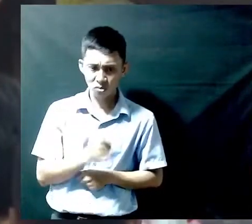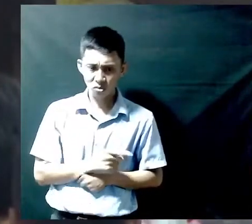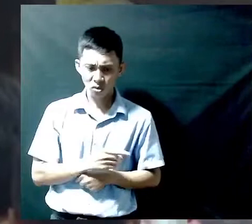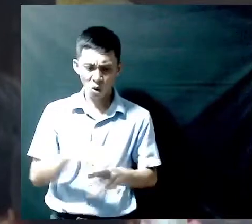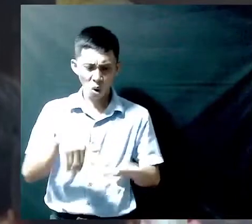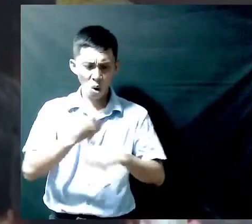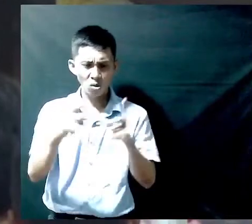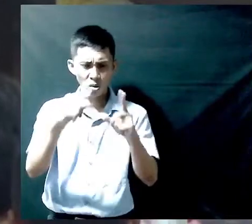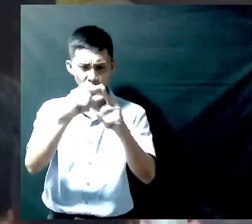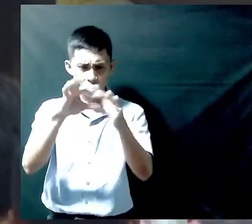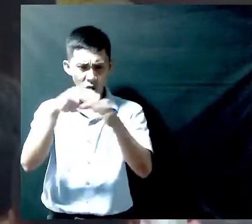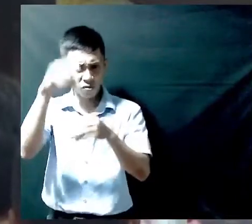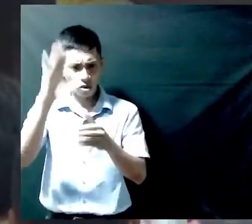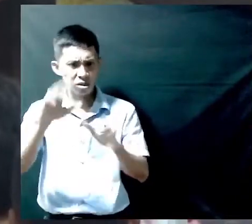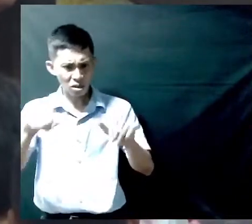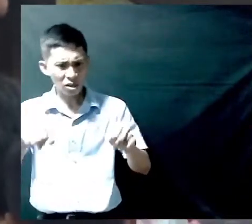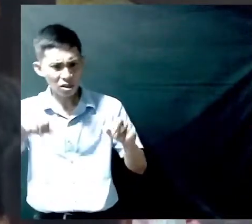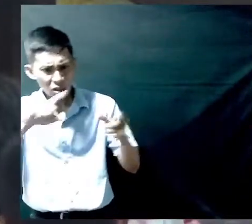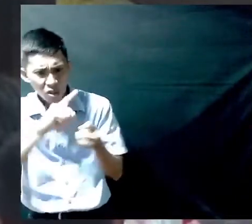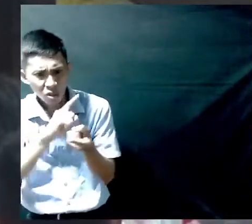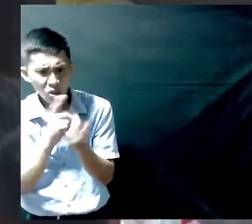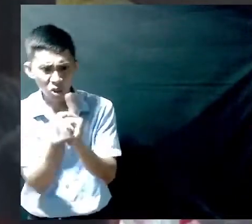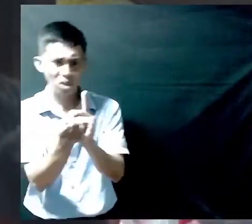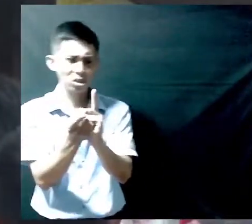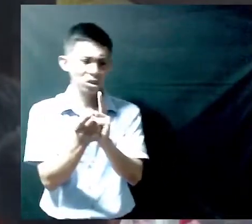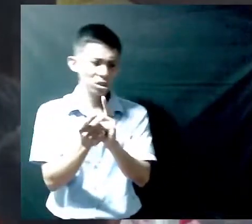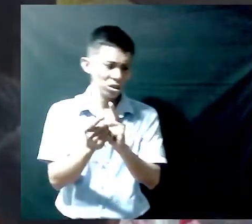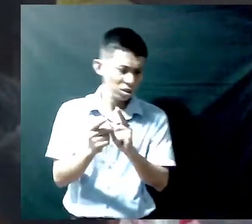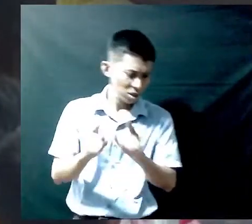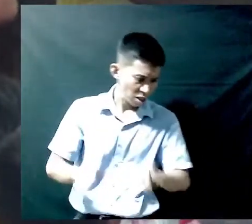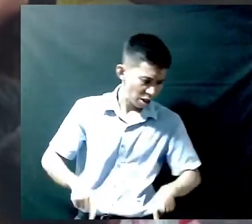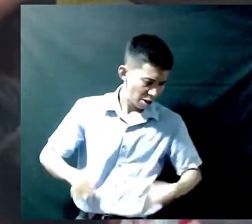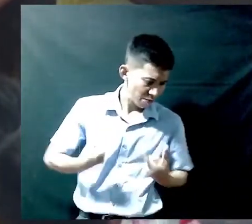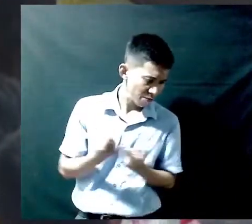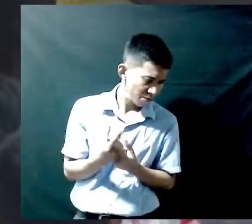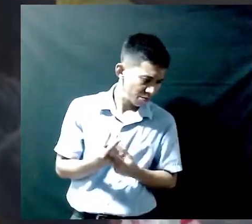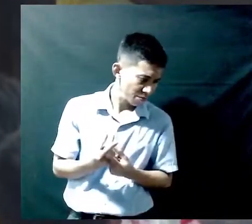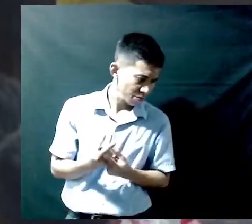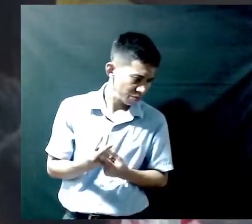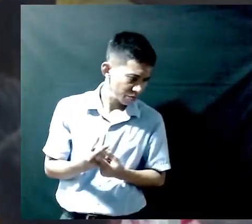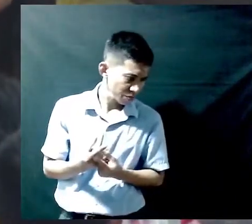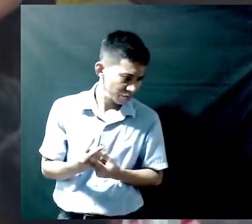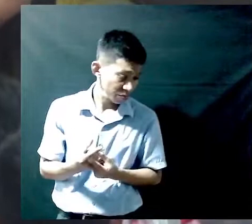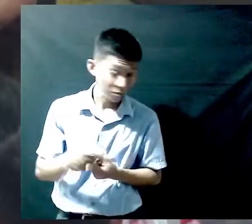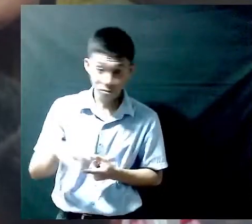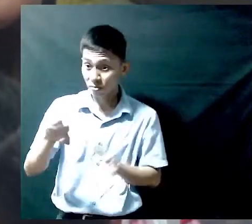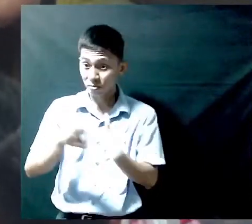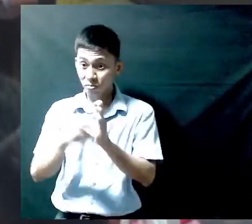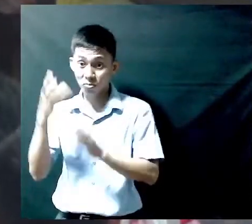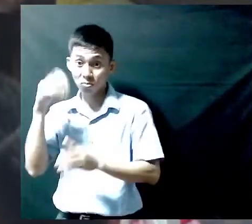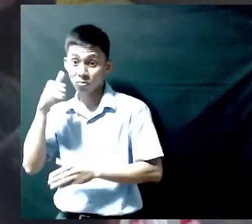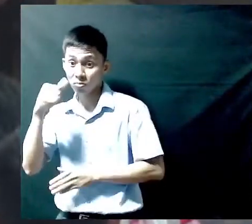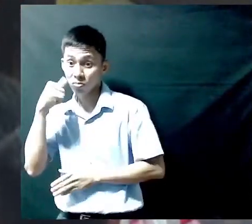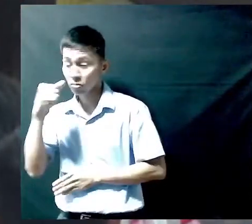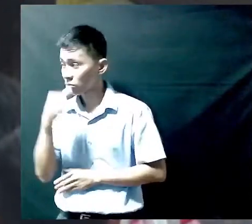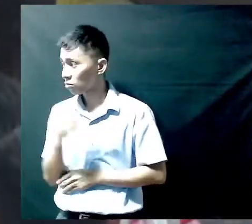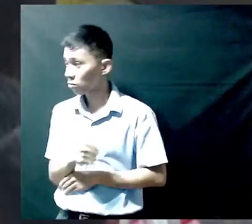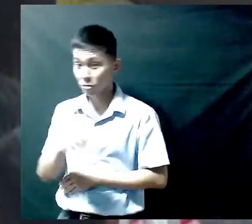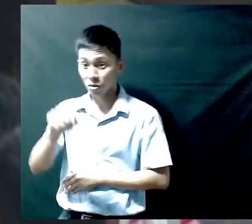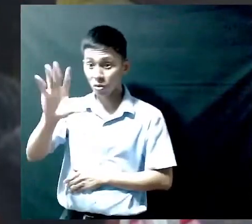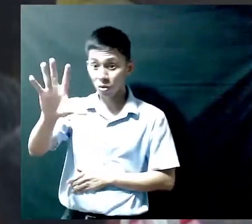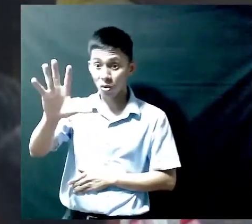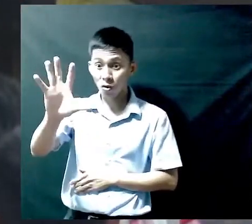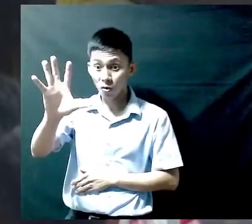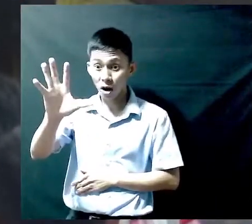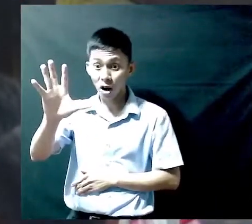Hindi nga hawak ni Lord eh. Babae nga ang humawak sa laylayan ng damit eh. Yung babae gumaling. Diba yung 12 years na may sakit